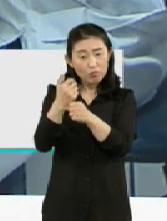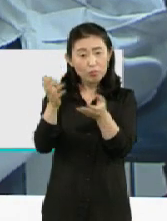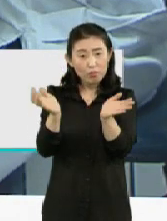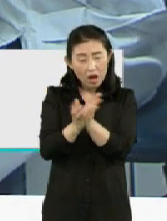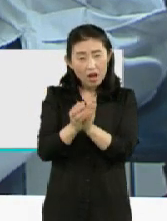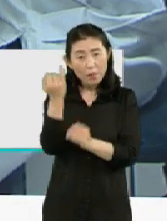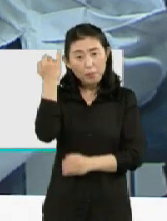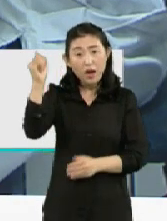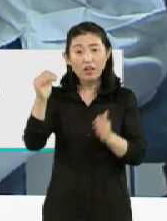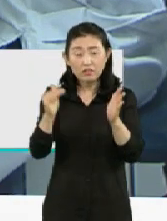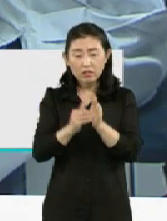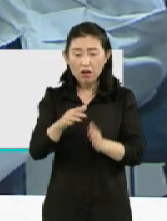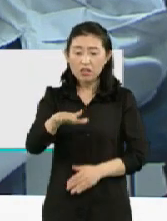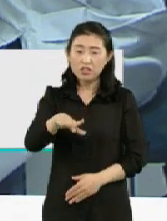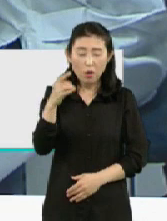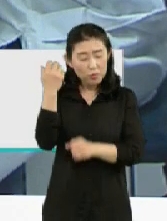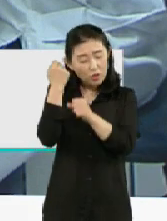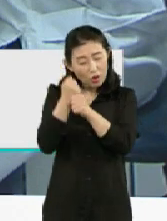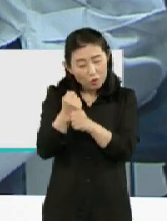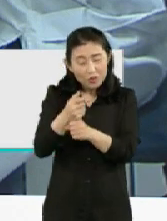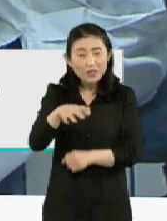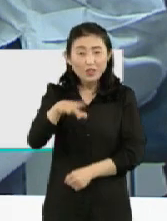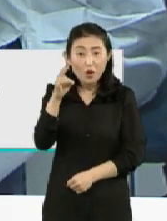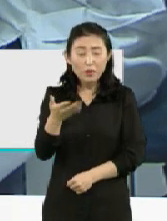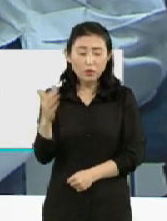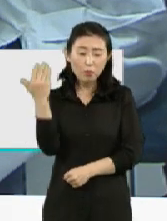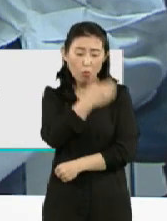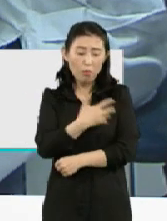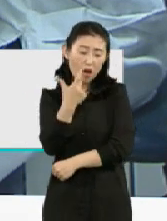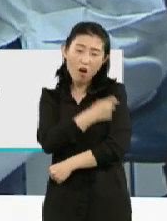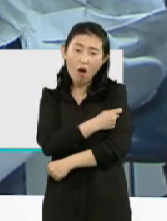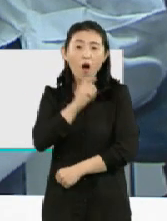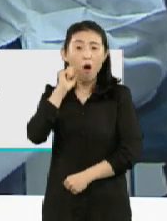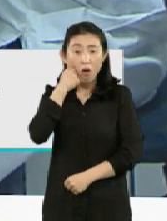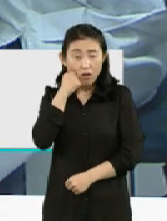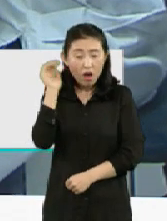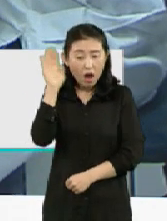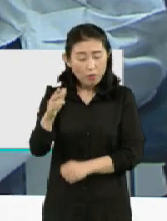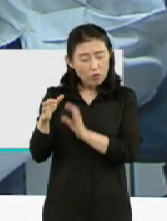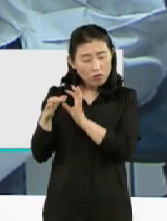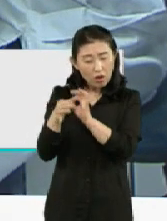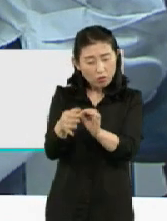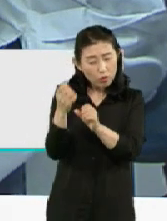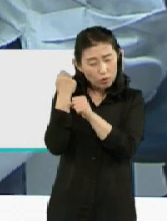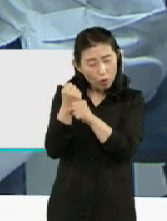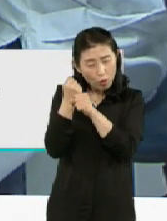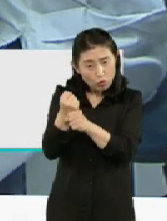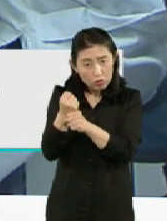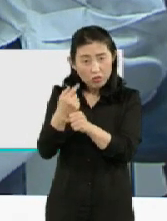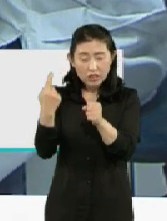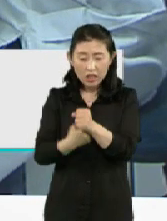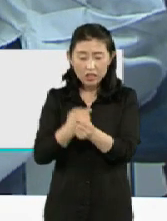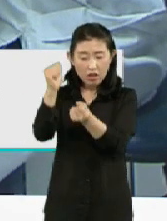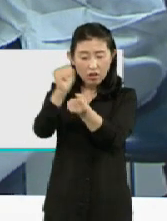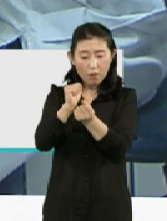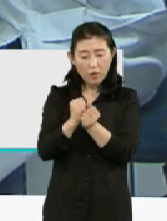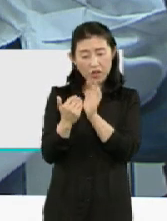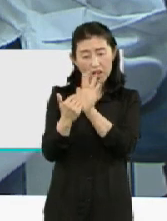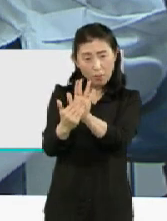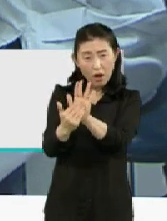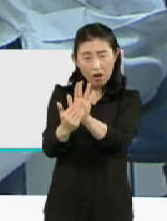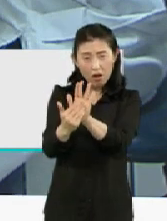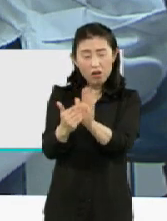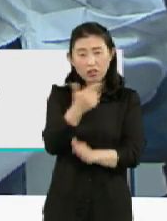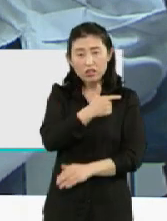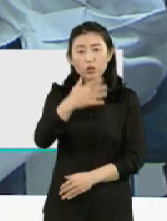개발했습니다. 아직은 초기 단계라 인체 적용은 어렵지만 후속 연구의 성과에 따라 코로나19 같은 여러 감염병을 막는 데